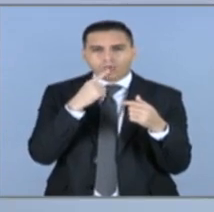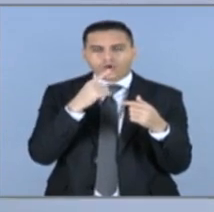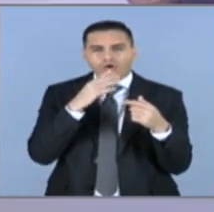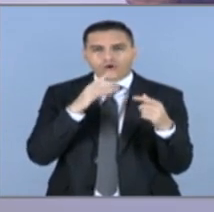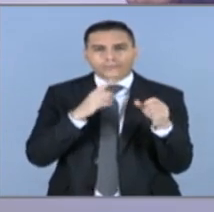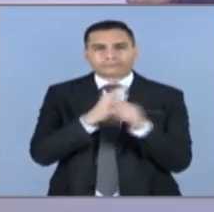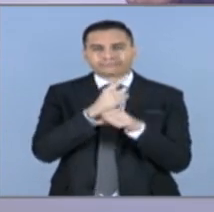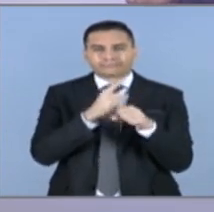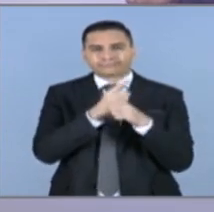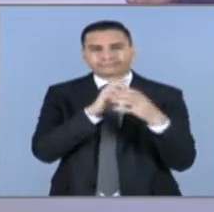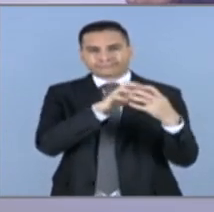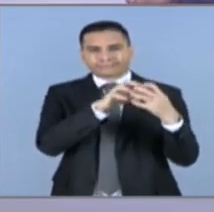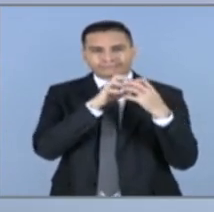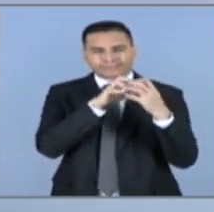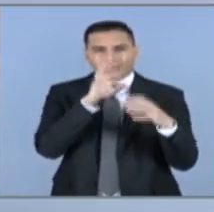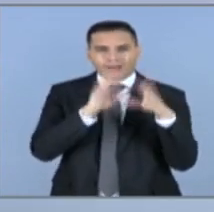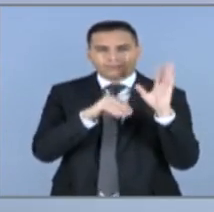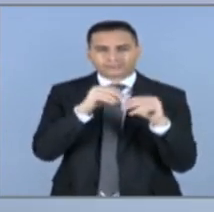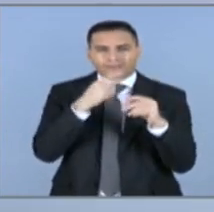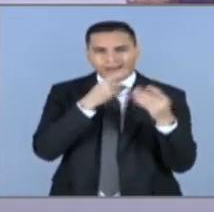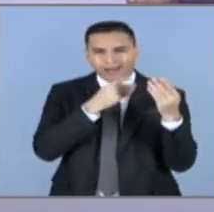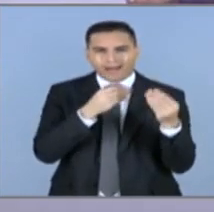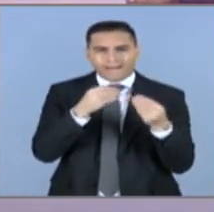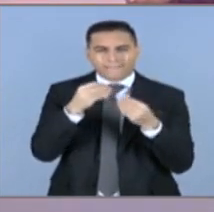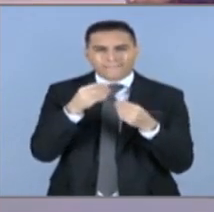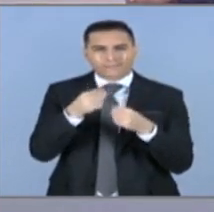قديم. خسارة، إجابة خاطئة.